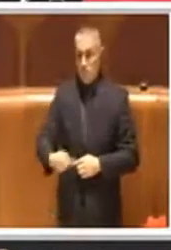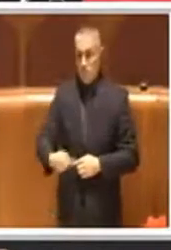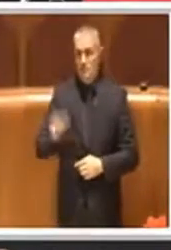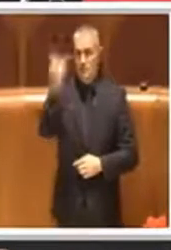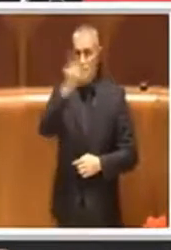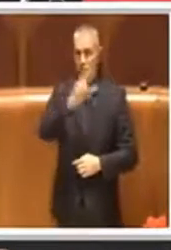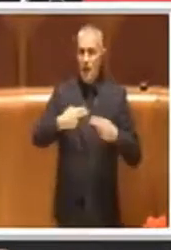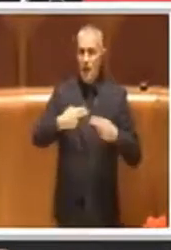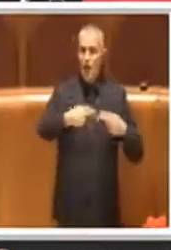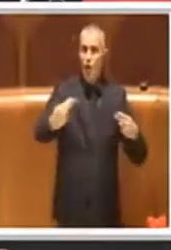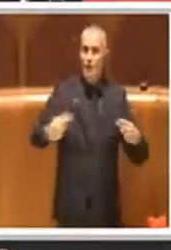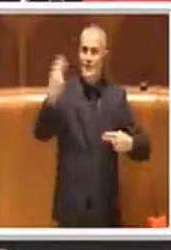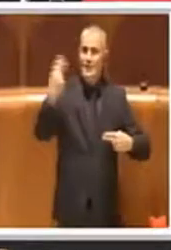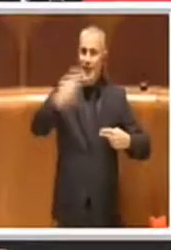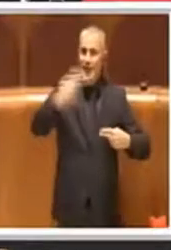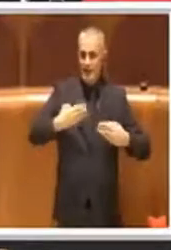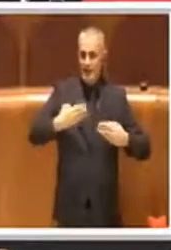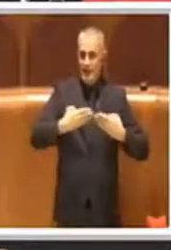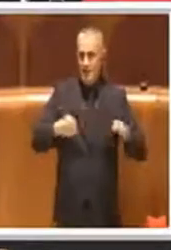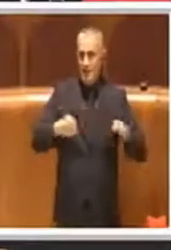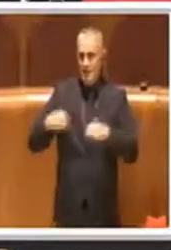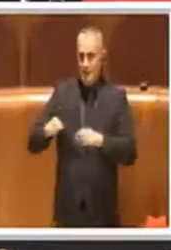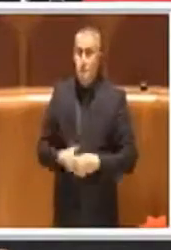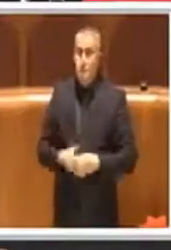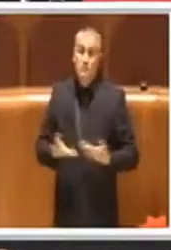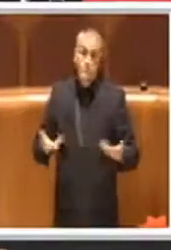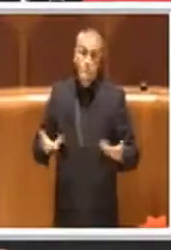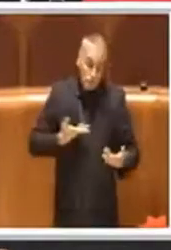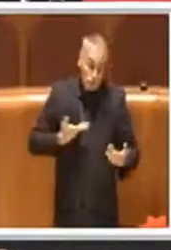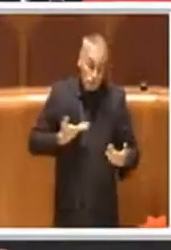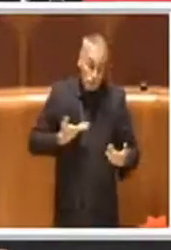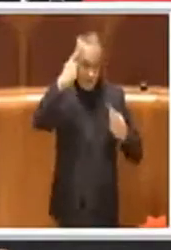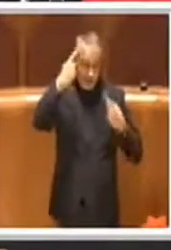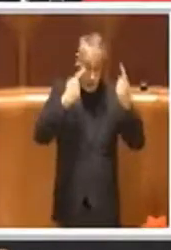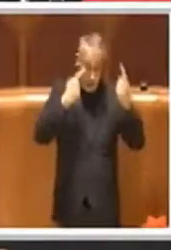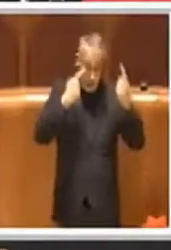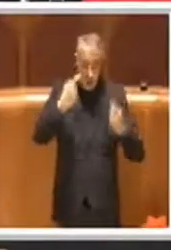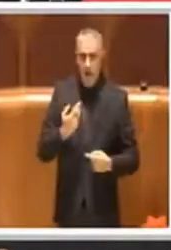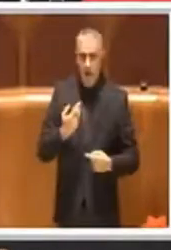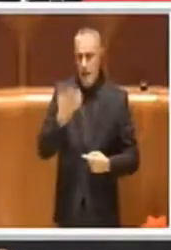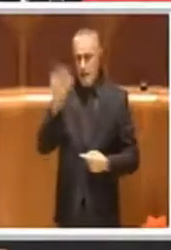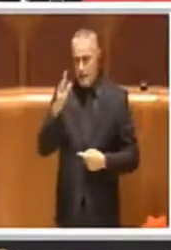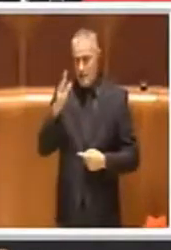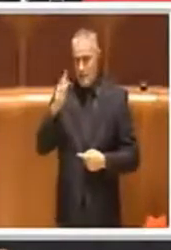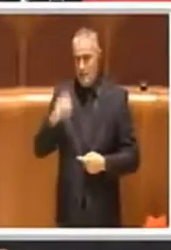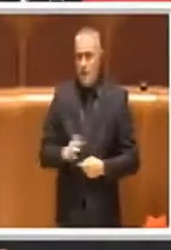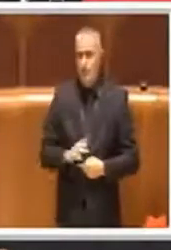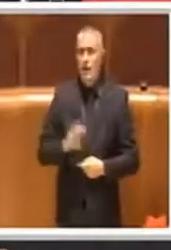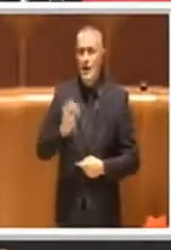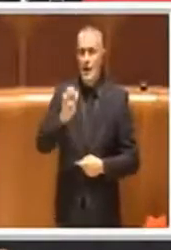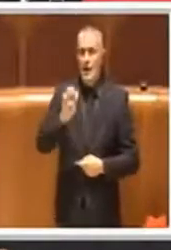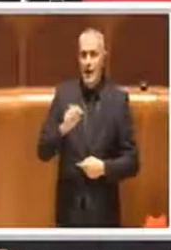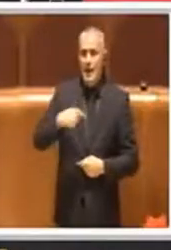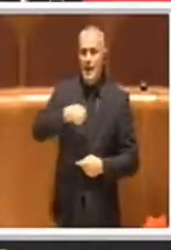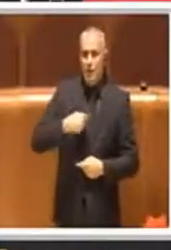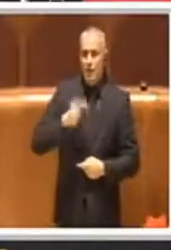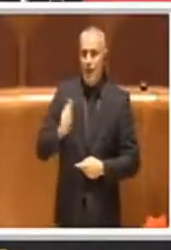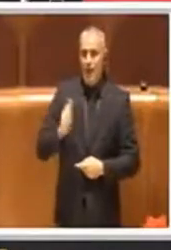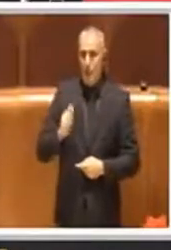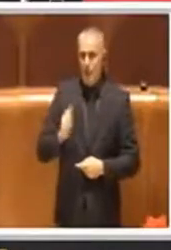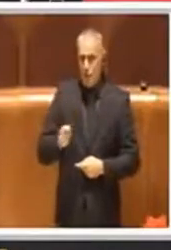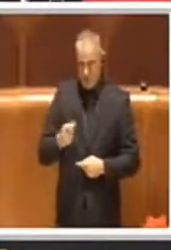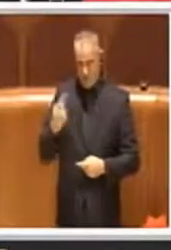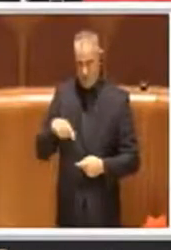questione normalizzata. Altre iniziative, potremmo parlare di E io pago, una proposta già implementata da alcune associazioni di categoria